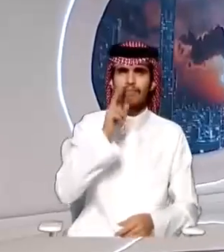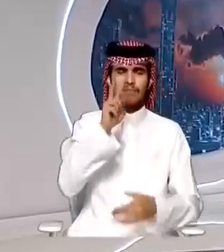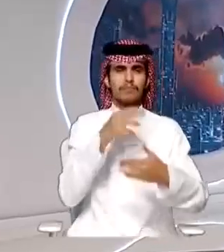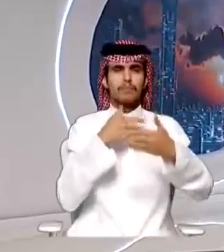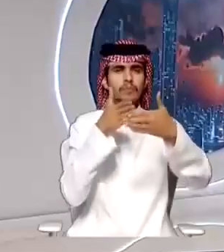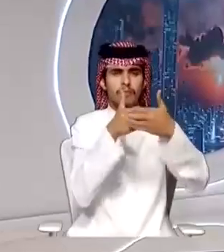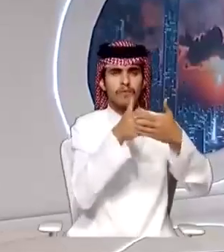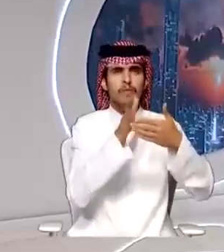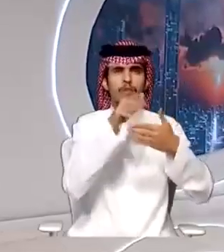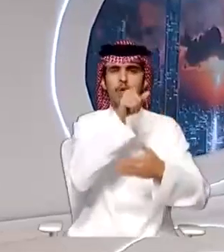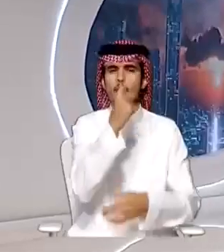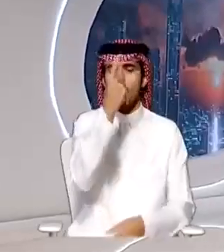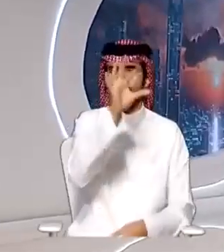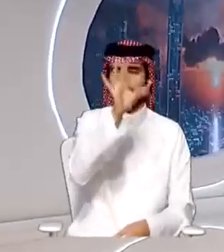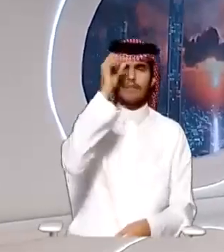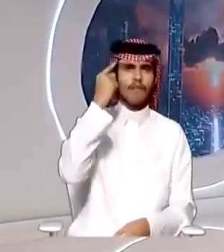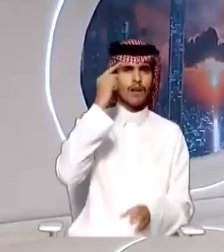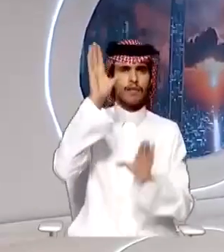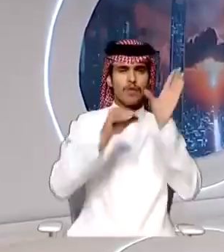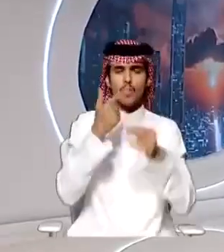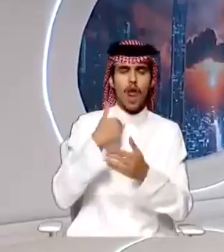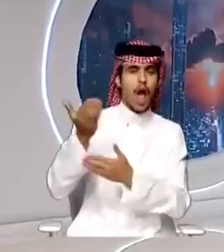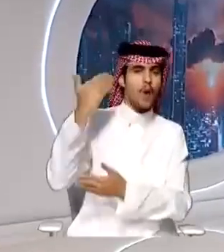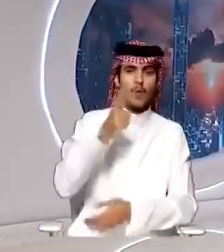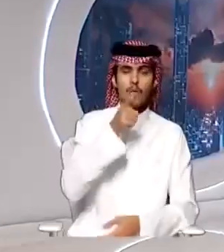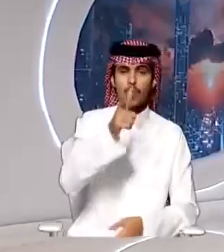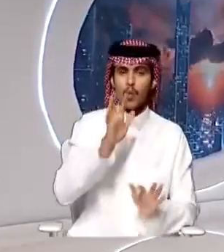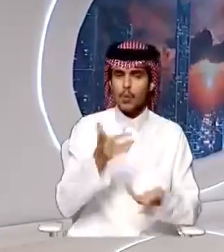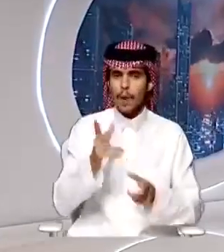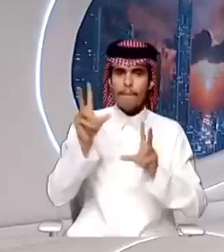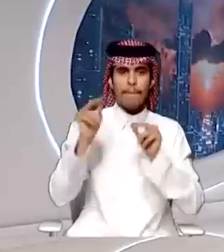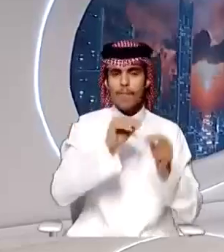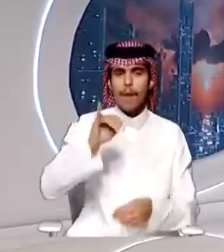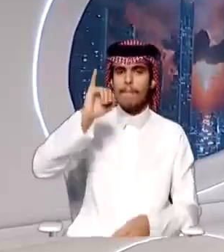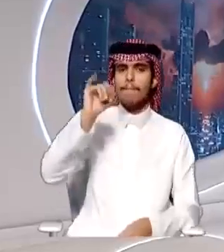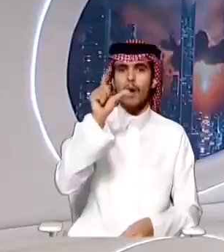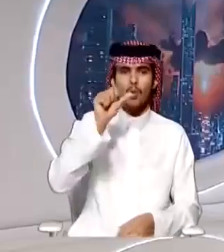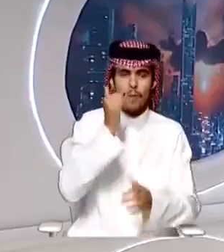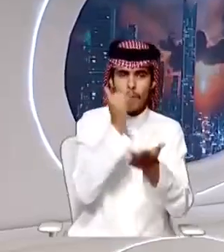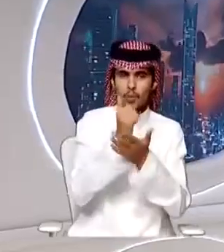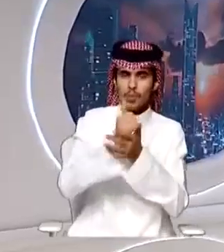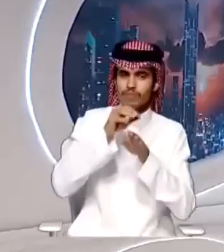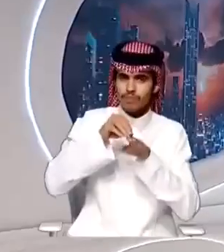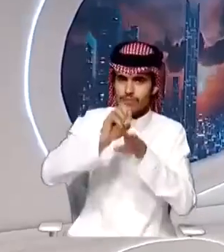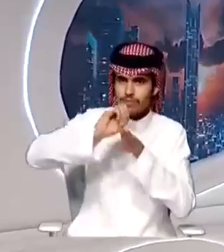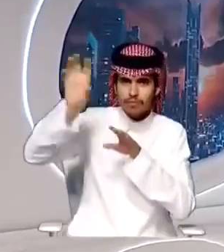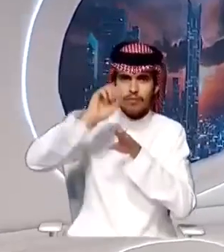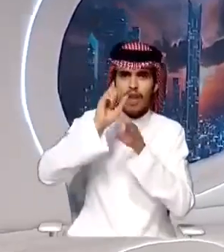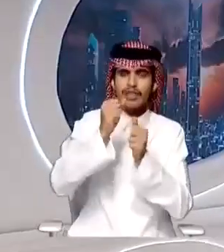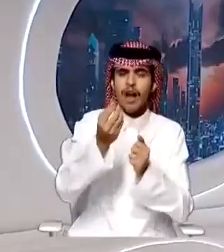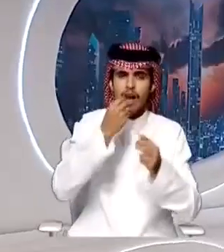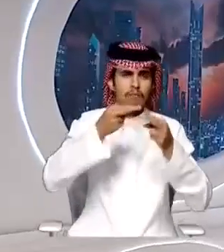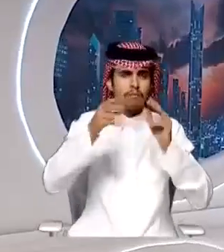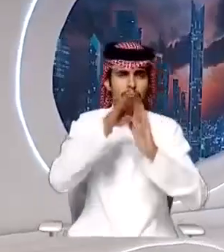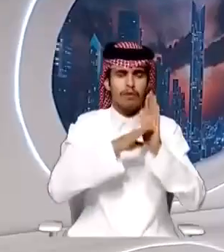الصم مثل ما ذكرنا في الحلقات الماضيه انه المناديب قد يعانون مع الصم بسبب عدم